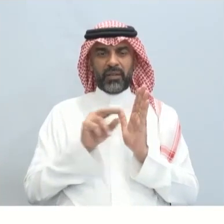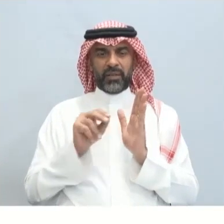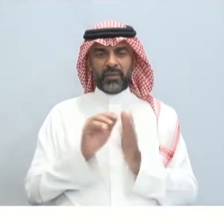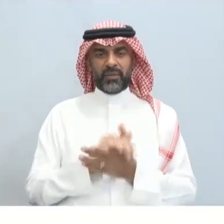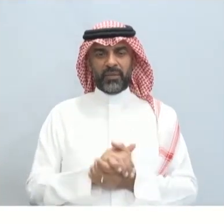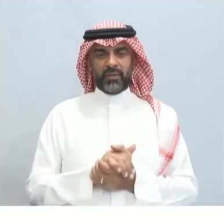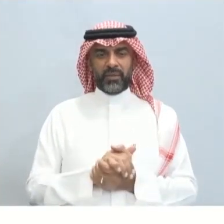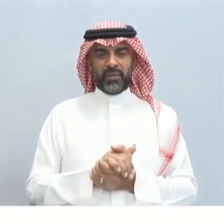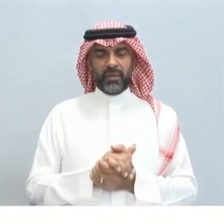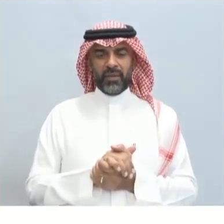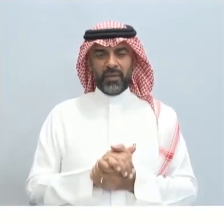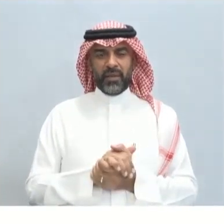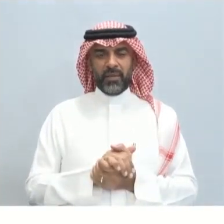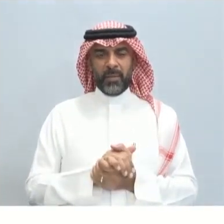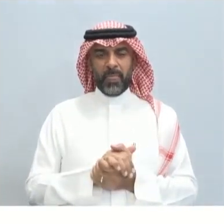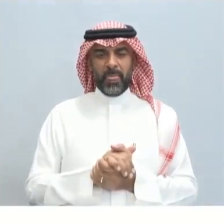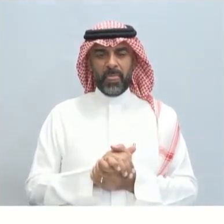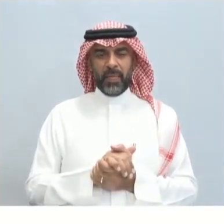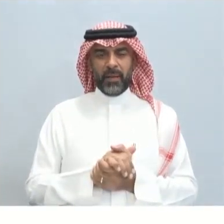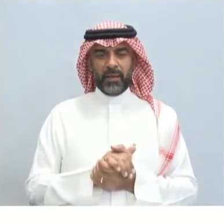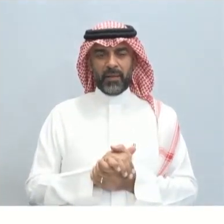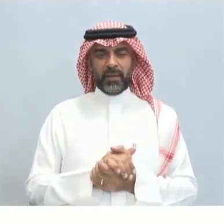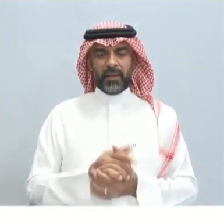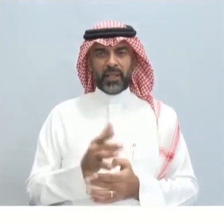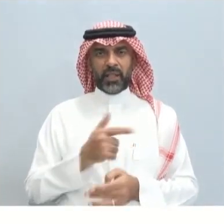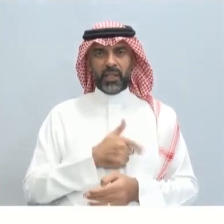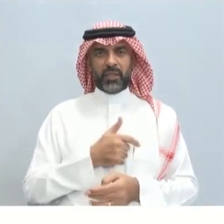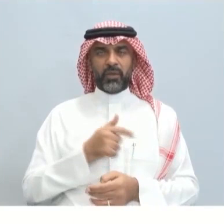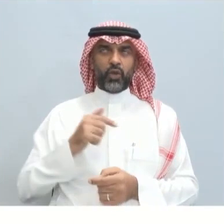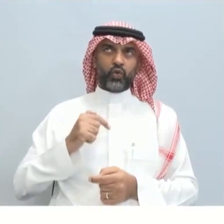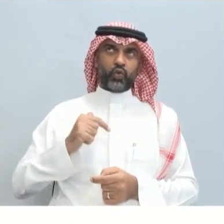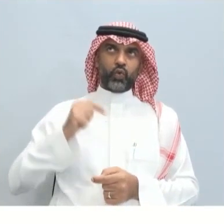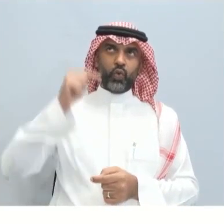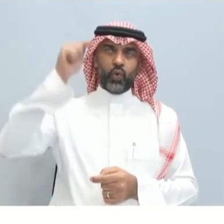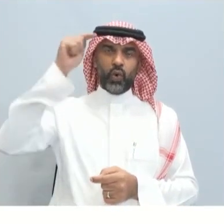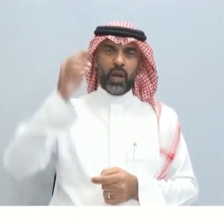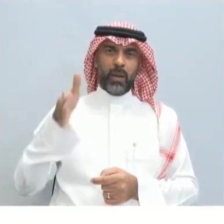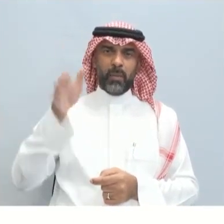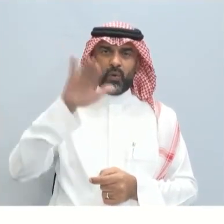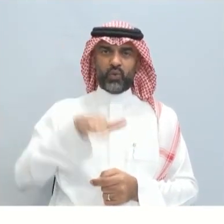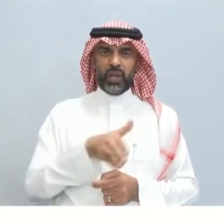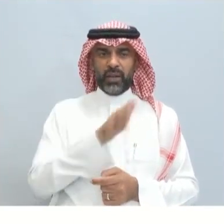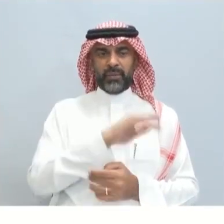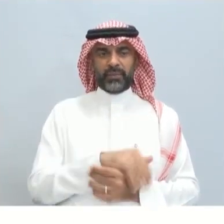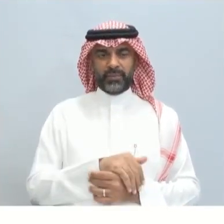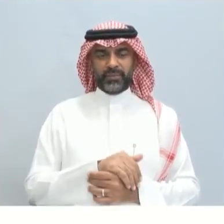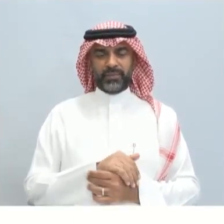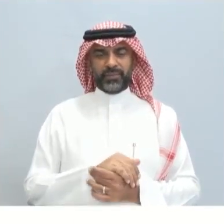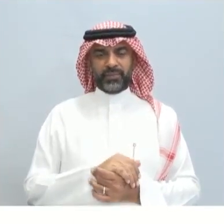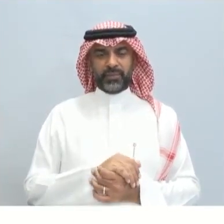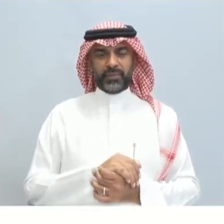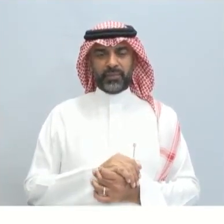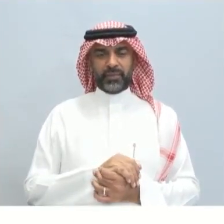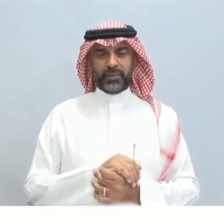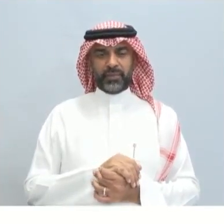اما بين قمتين او قاعين نطلق عليها مسمى طول الموجه حددها لي الان